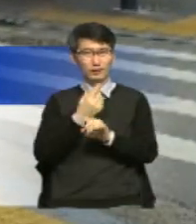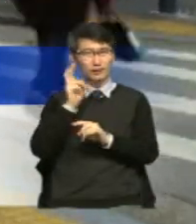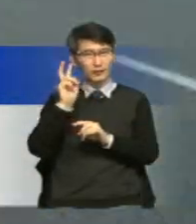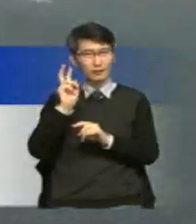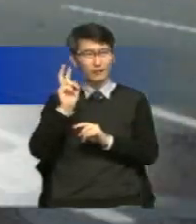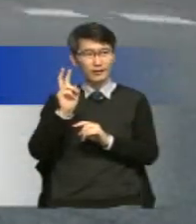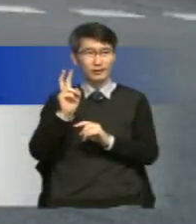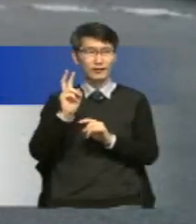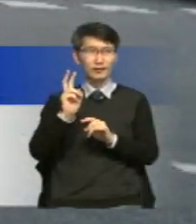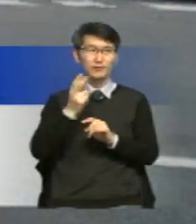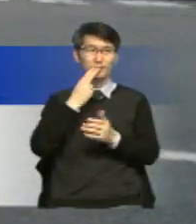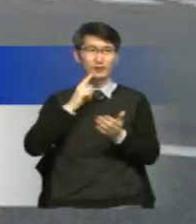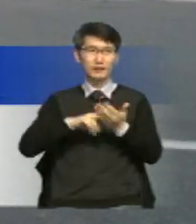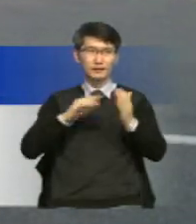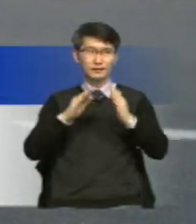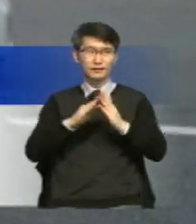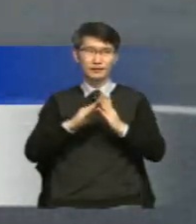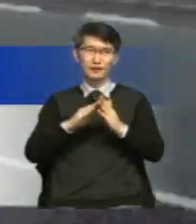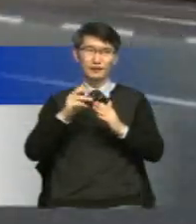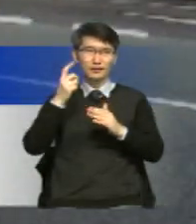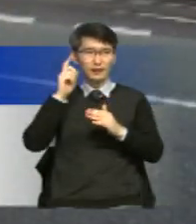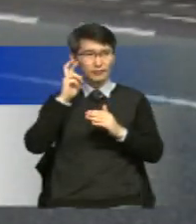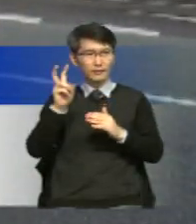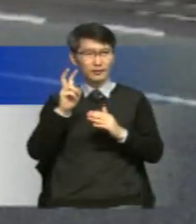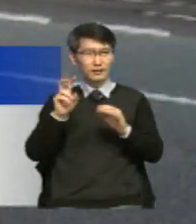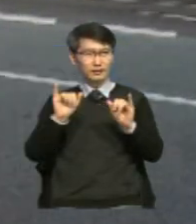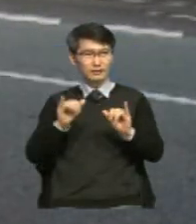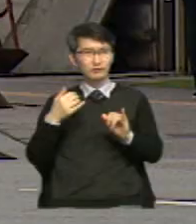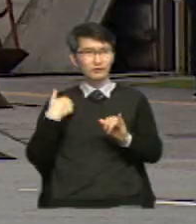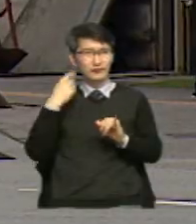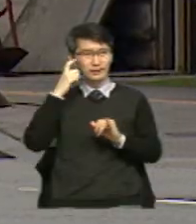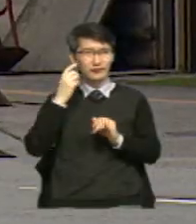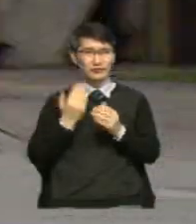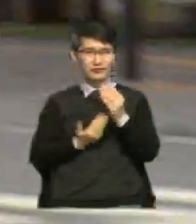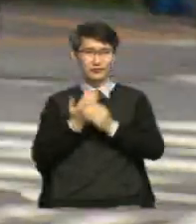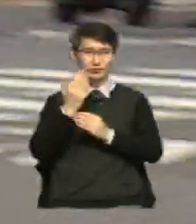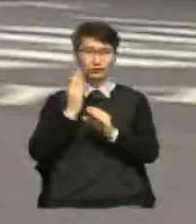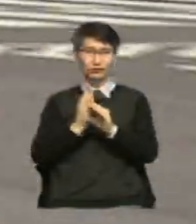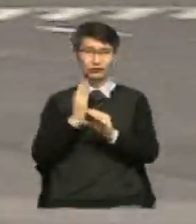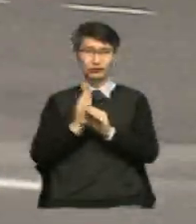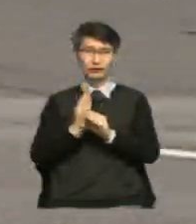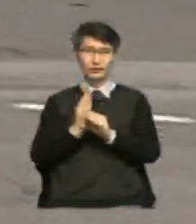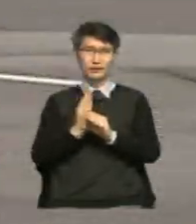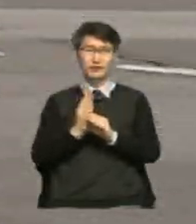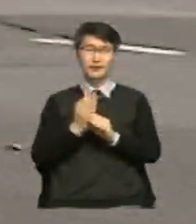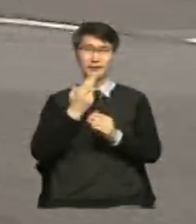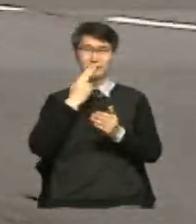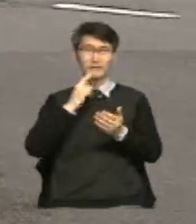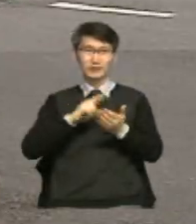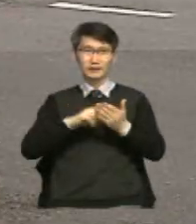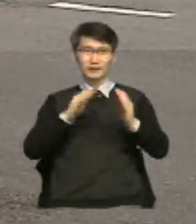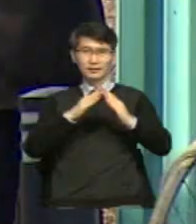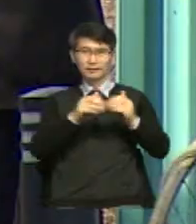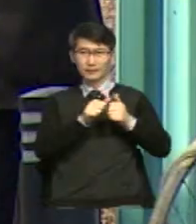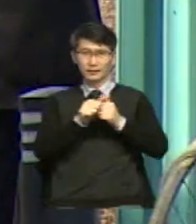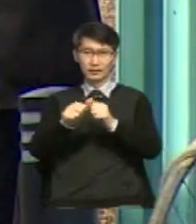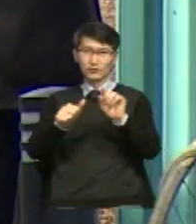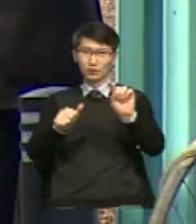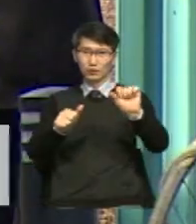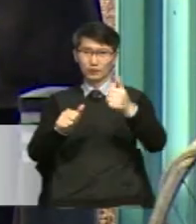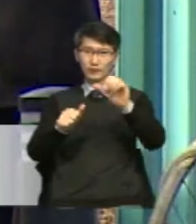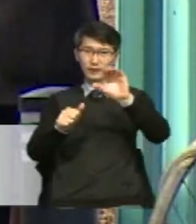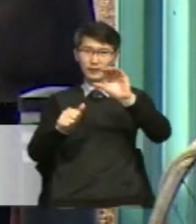하겠구나. 망원동 우체국을 어쩌면 지킬 수도 있겠구나. 이런 마음이 들었습니다. 마포구 망원동 월드컵로를 따라 500m